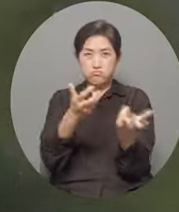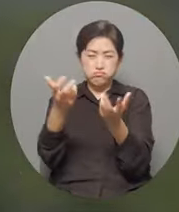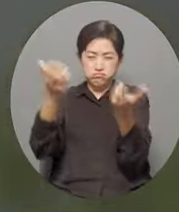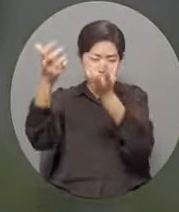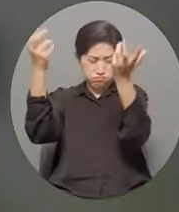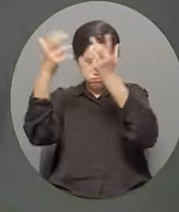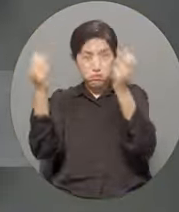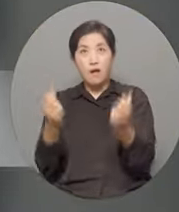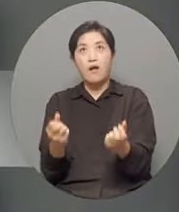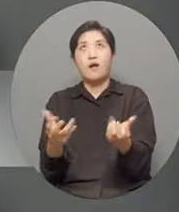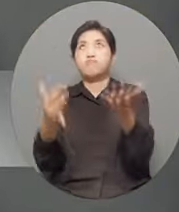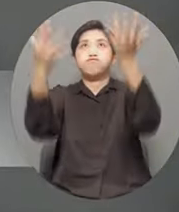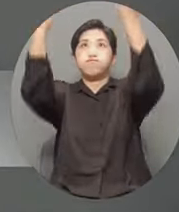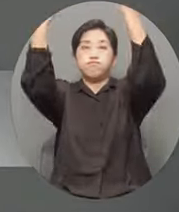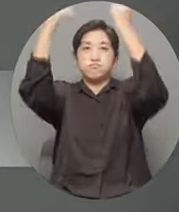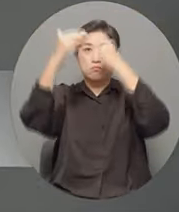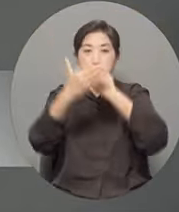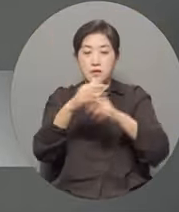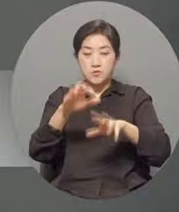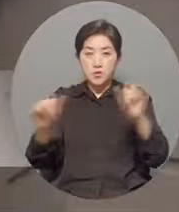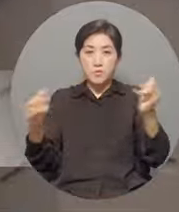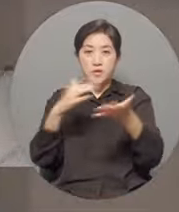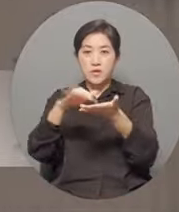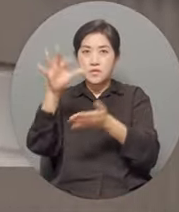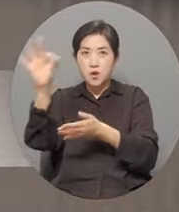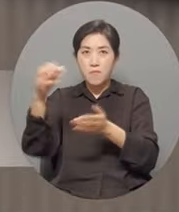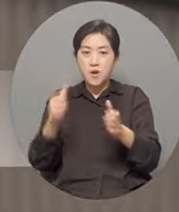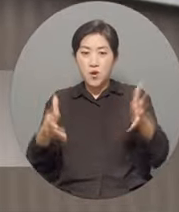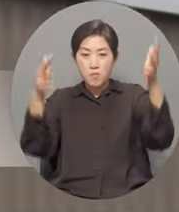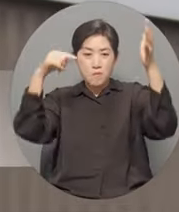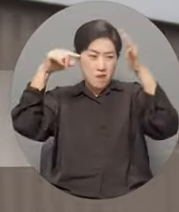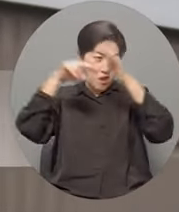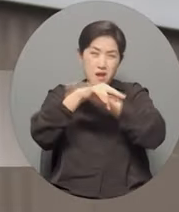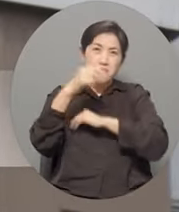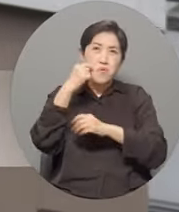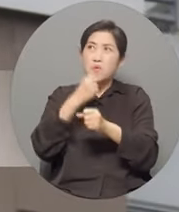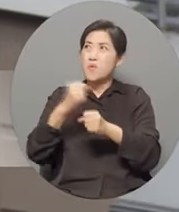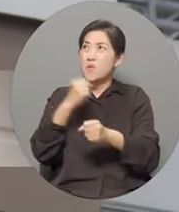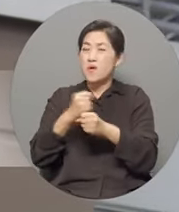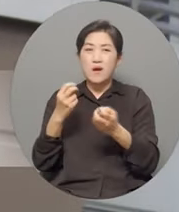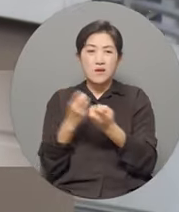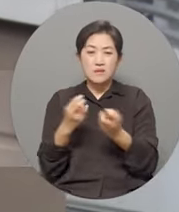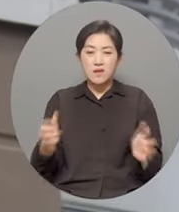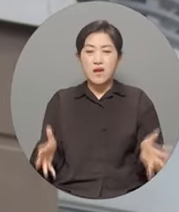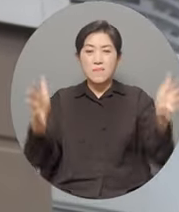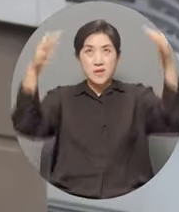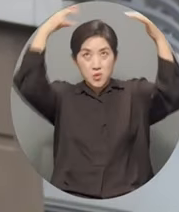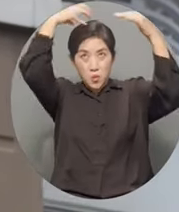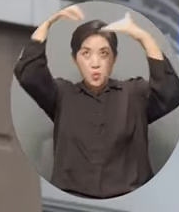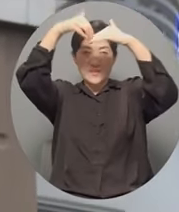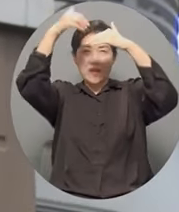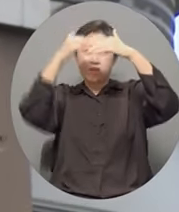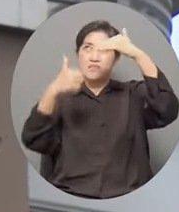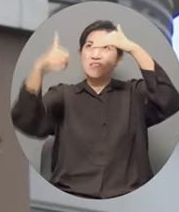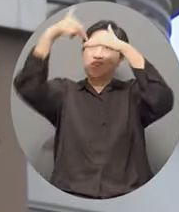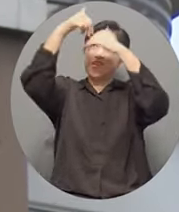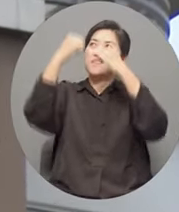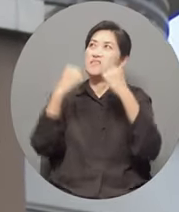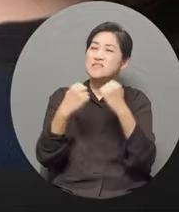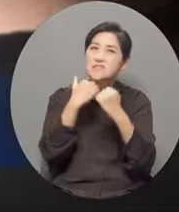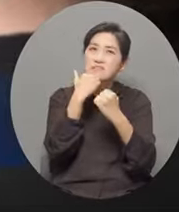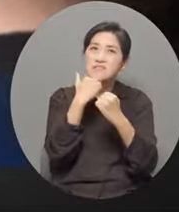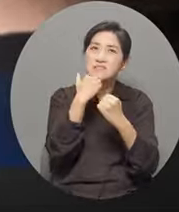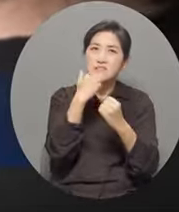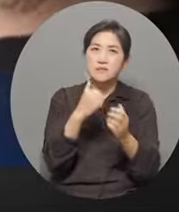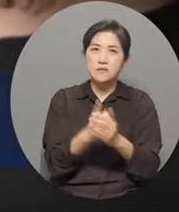순식간에 위층으로 퍼지면서 주민 10여 명은 건물 밖으로 나가지 못하고 아파트 옥상에서 구조를 기다려야 했습니다. 제일